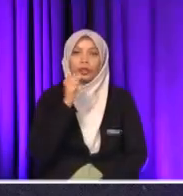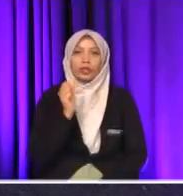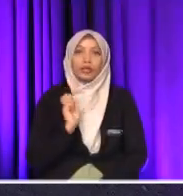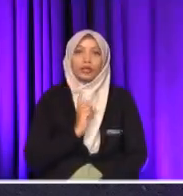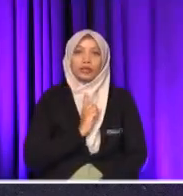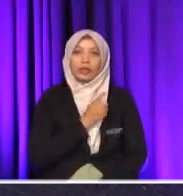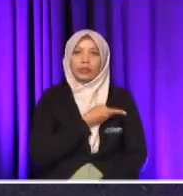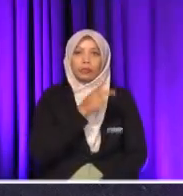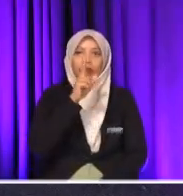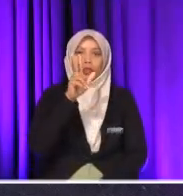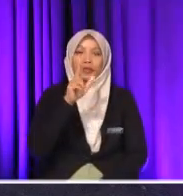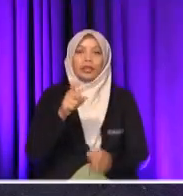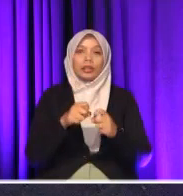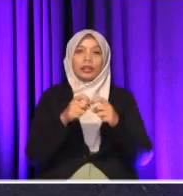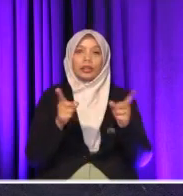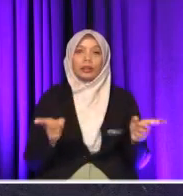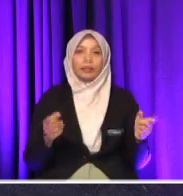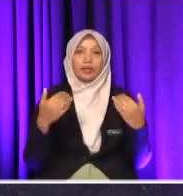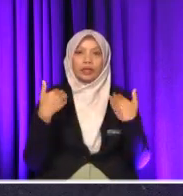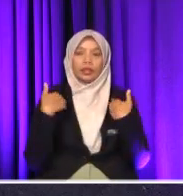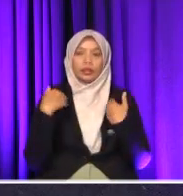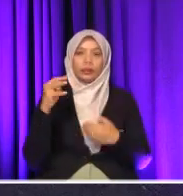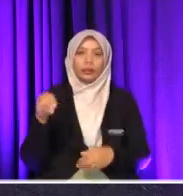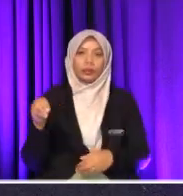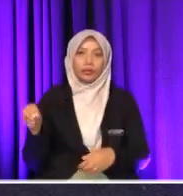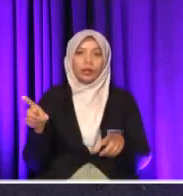tapi berhenti juga ada yang murid-murid yang